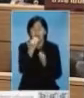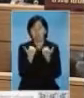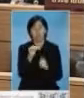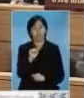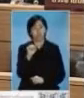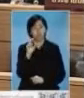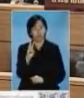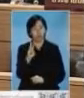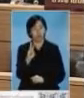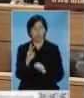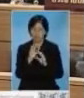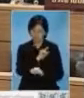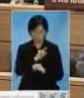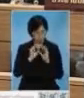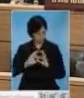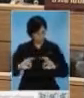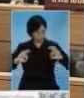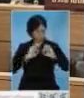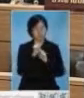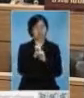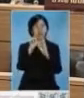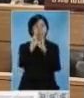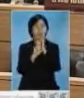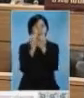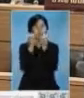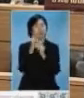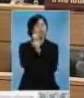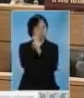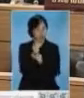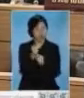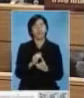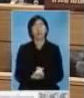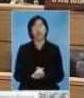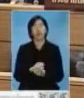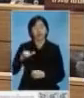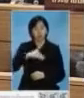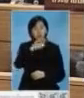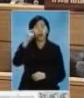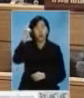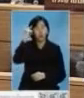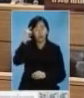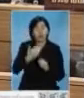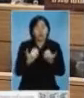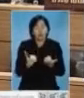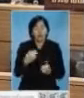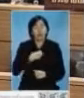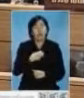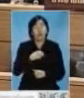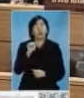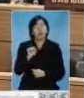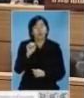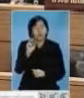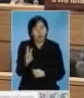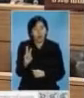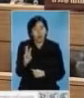ว.มันยิ่งใหญ่มากตามรัฐธรรมนูญฉบับนี้เราต้องยอมรับใช่ไหมครับว่าวันนี้เราอยากจะได้สว.